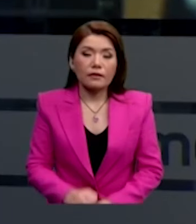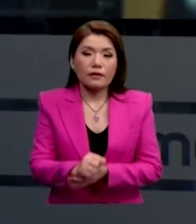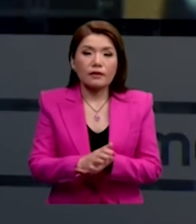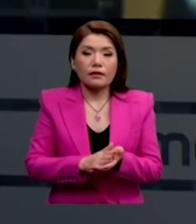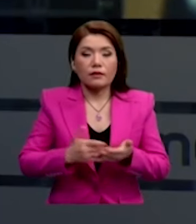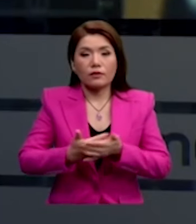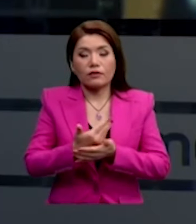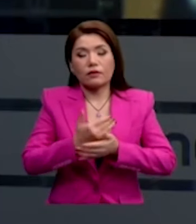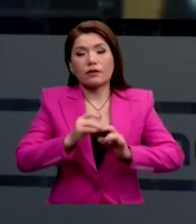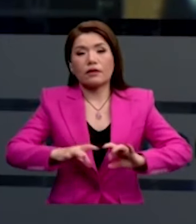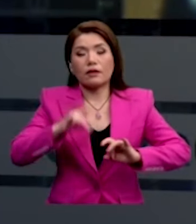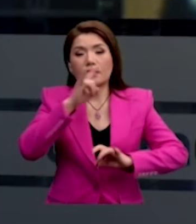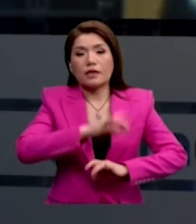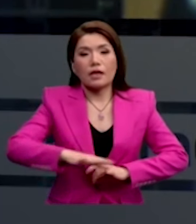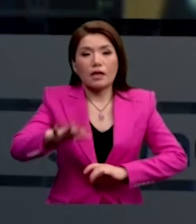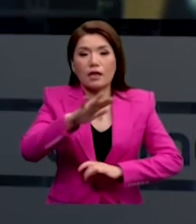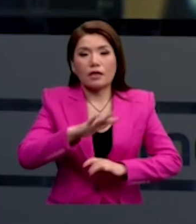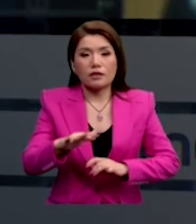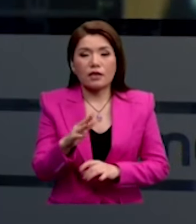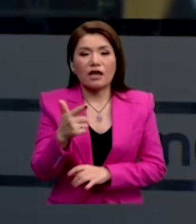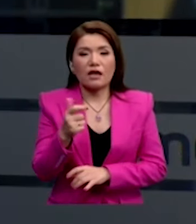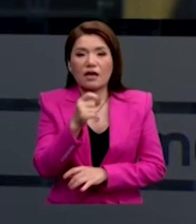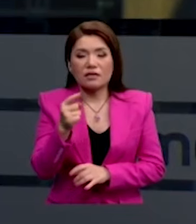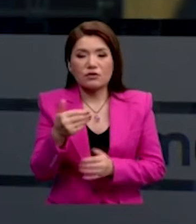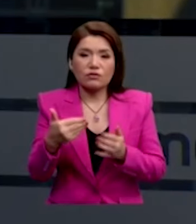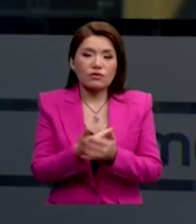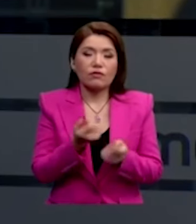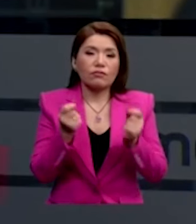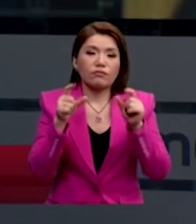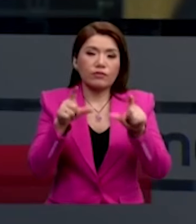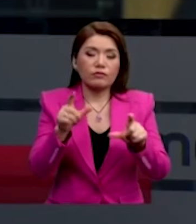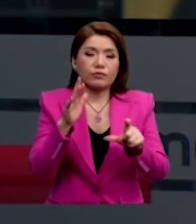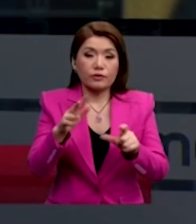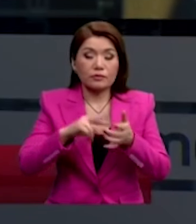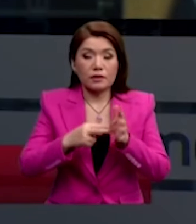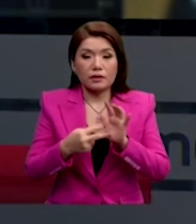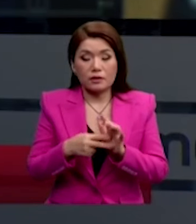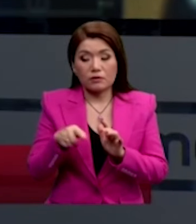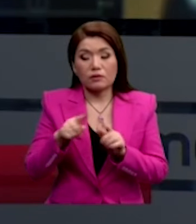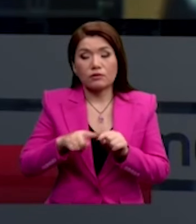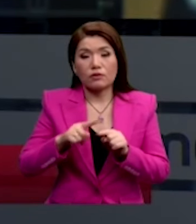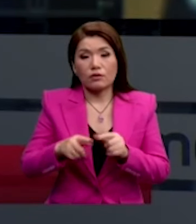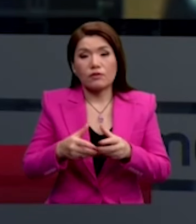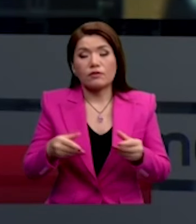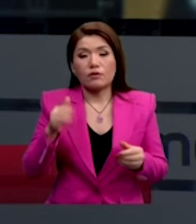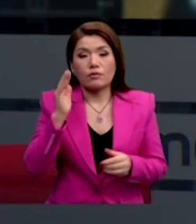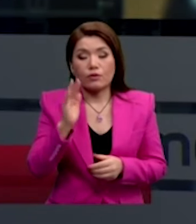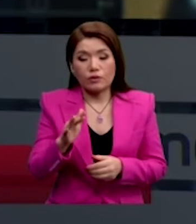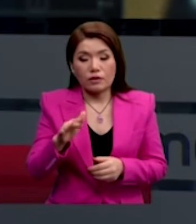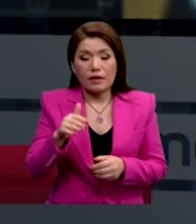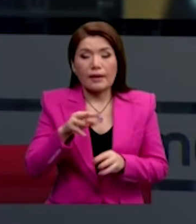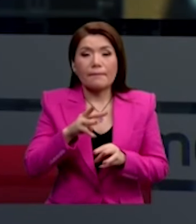Продолжаем выпуск. В Казахстане снова подорожает сжиженный газ. Повышение цен запланировано уже этой весной. Информацию сегодня подтвердил